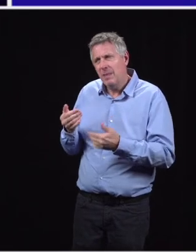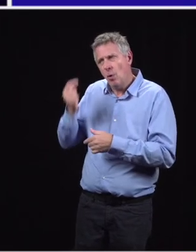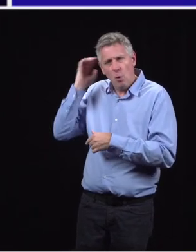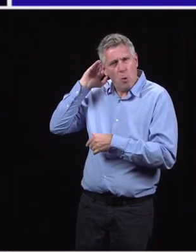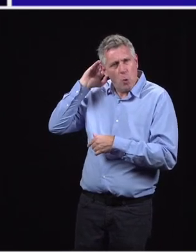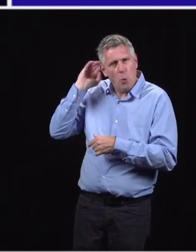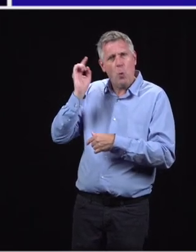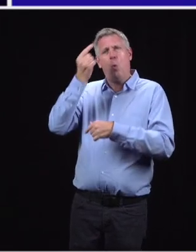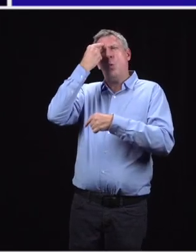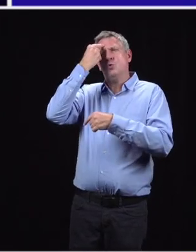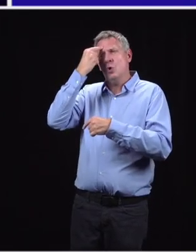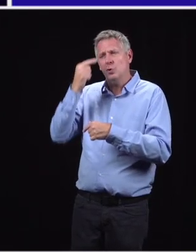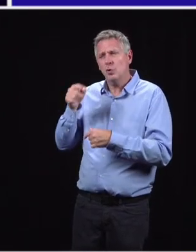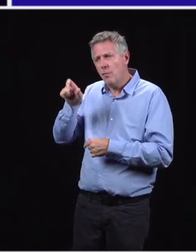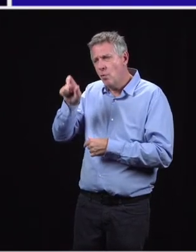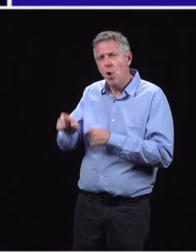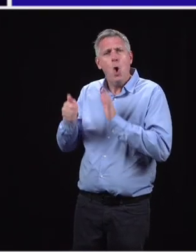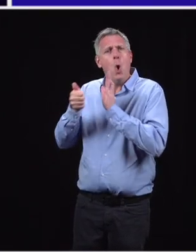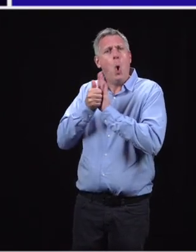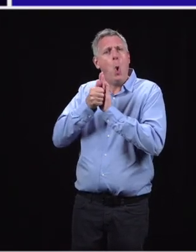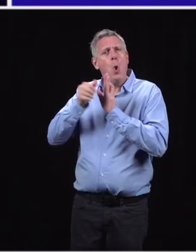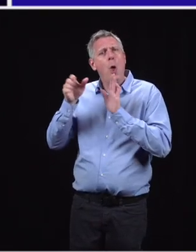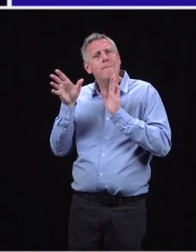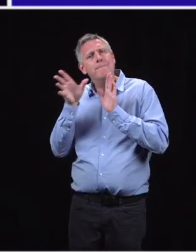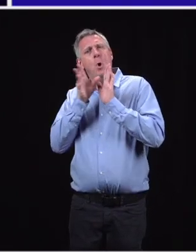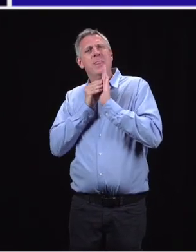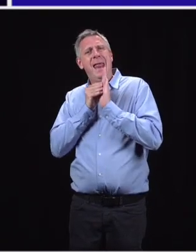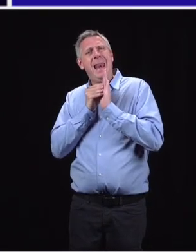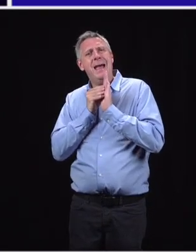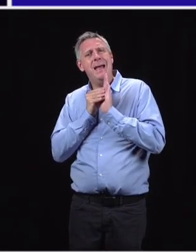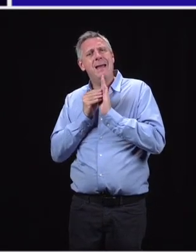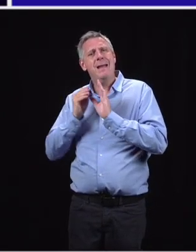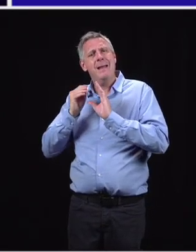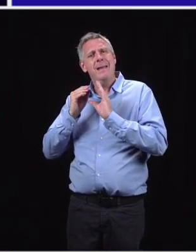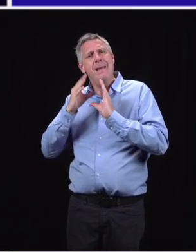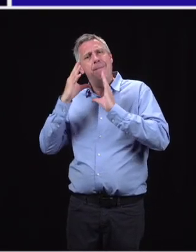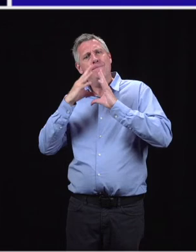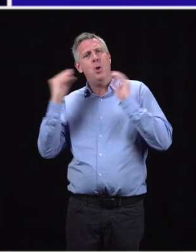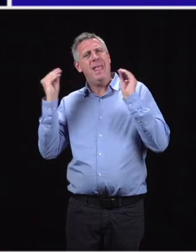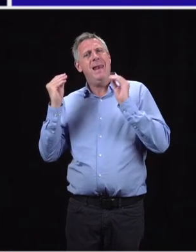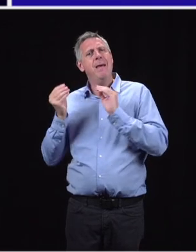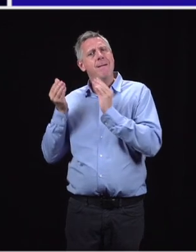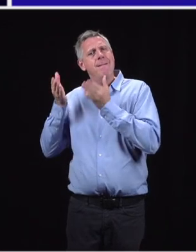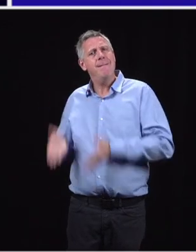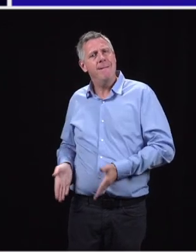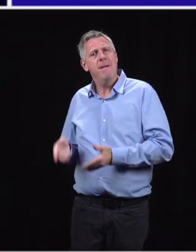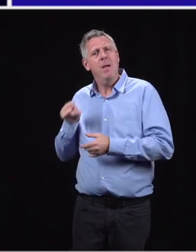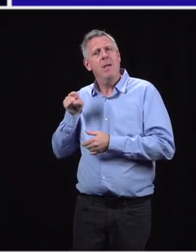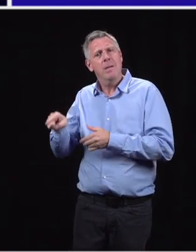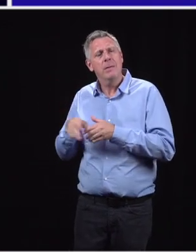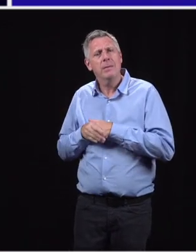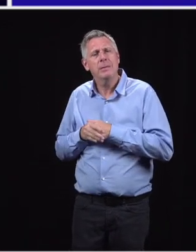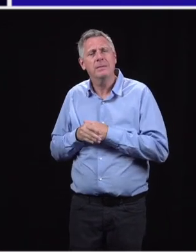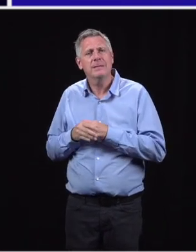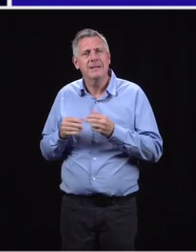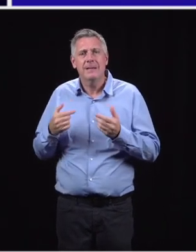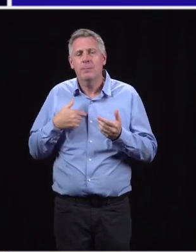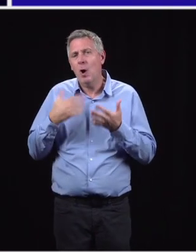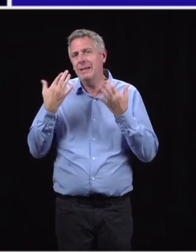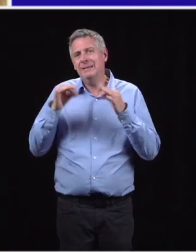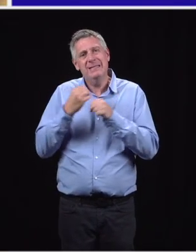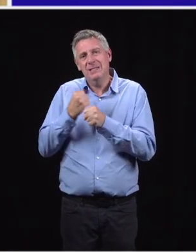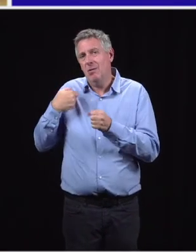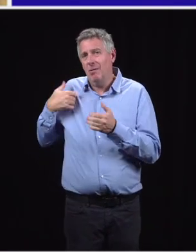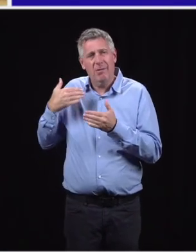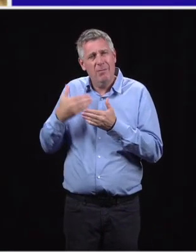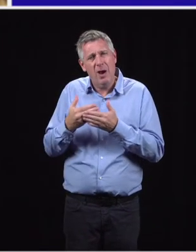c'est assez étrange c'est assez nouveau dans le sens que ça fait une dizaine d'années qu'effectivement j'essaye de partager ce message